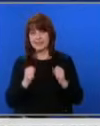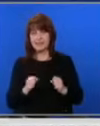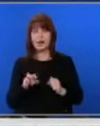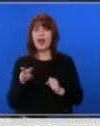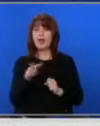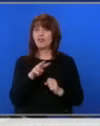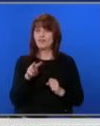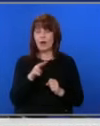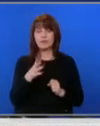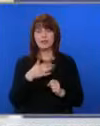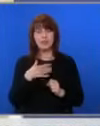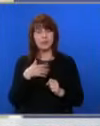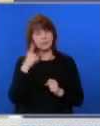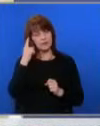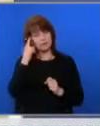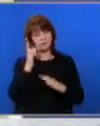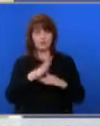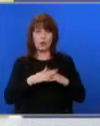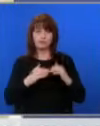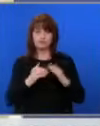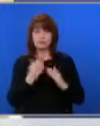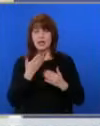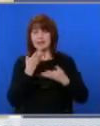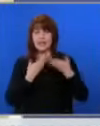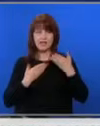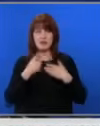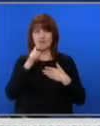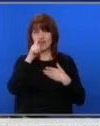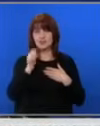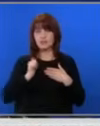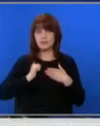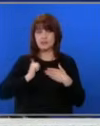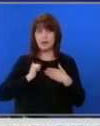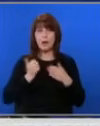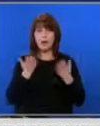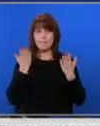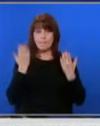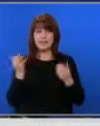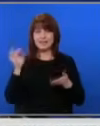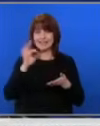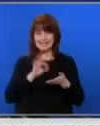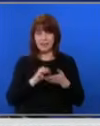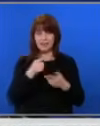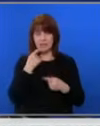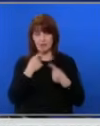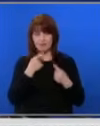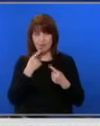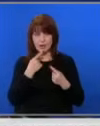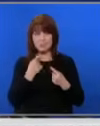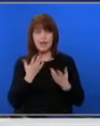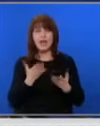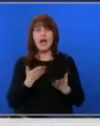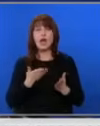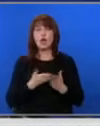двамата с Денков имат конструктивен диалог и е важно това да се запази. Преди да стигнам да говорим изобщо за кой, за да реферираме